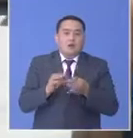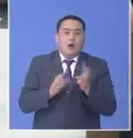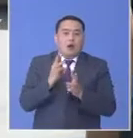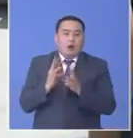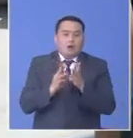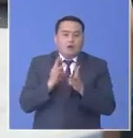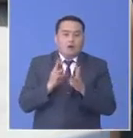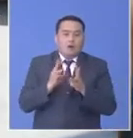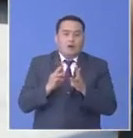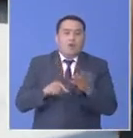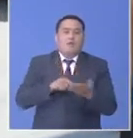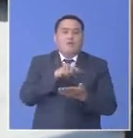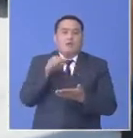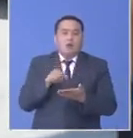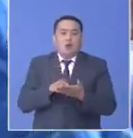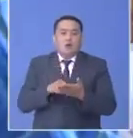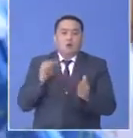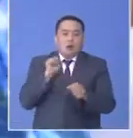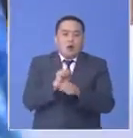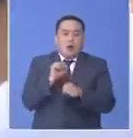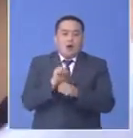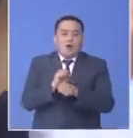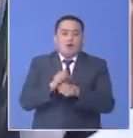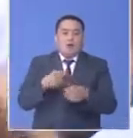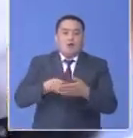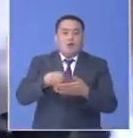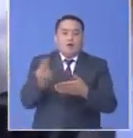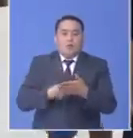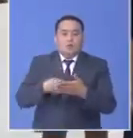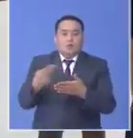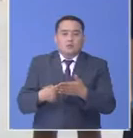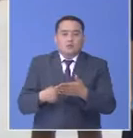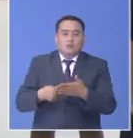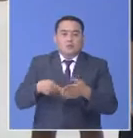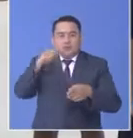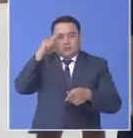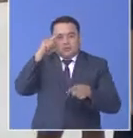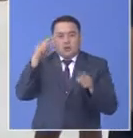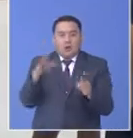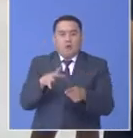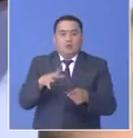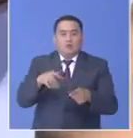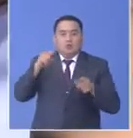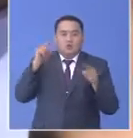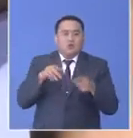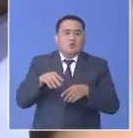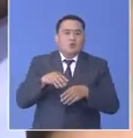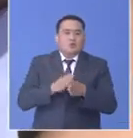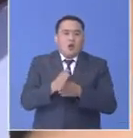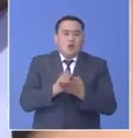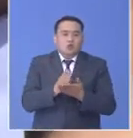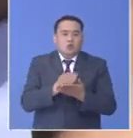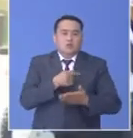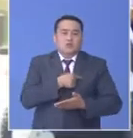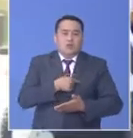Байкеры будут ехать из города в город, и на каждой остановке флаг будет пополняться подписями знаменитых спортсменов, чемпионов, заслуженных